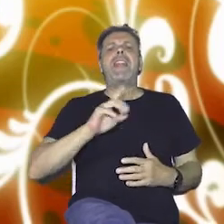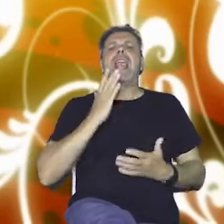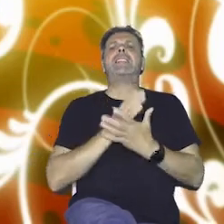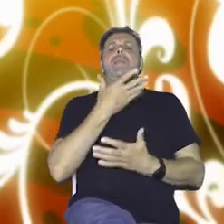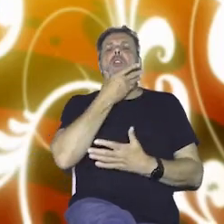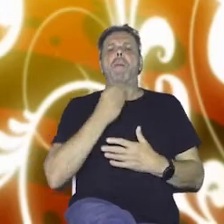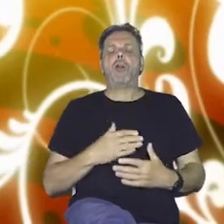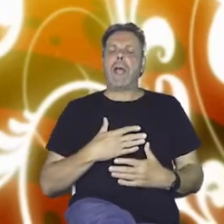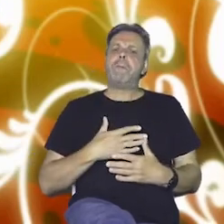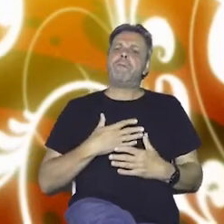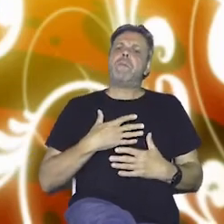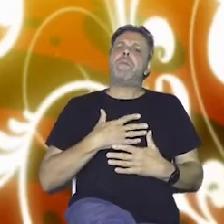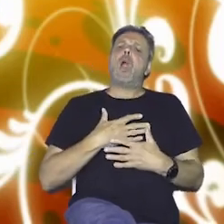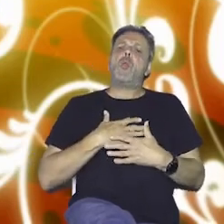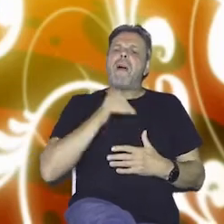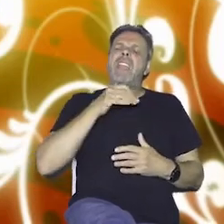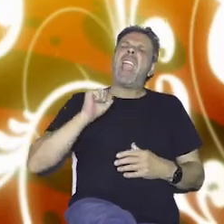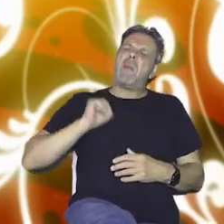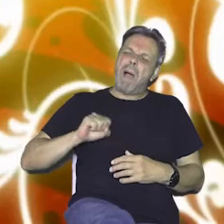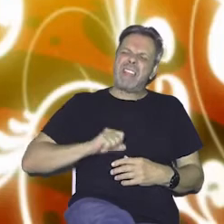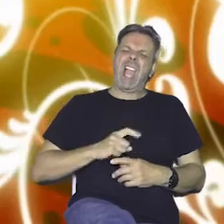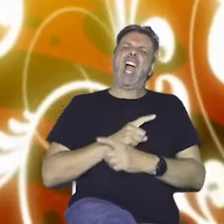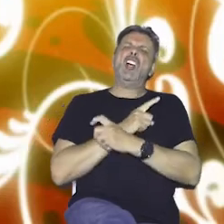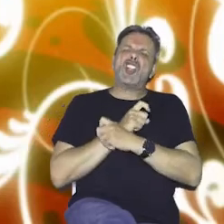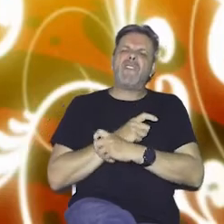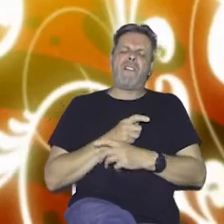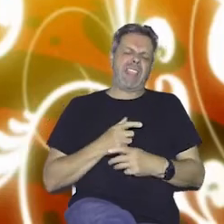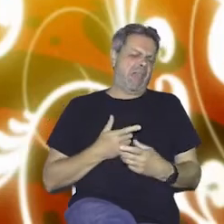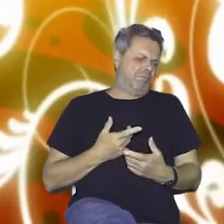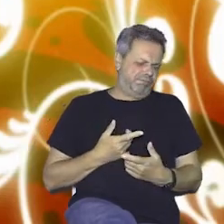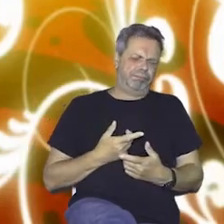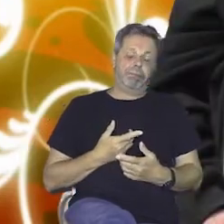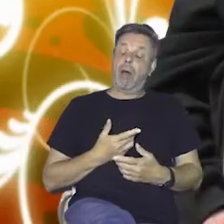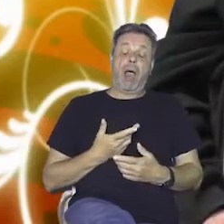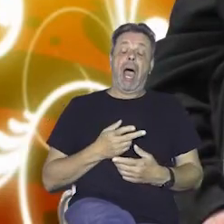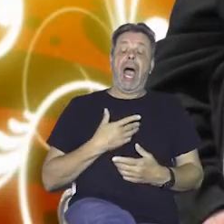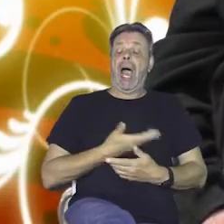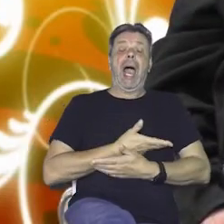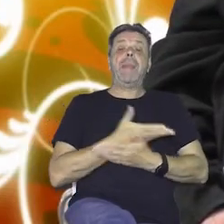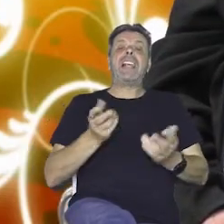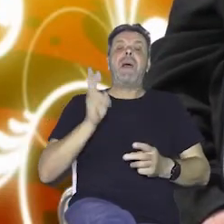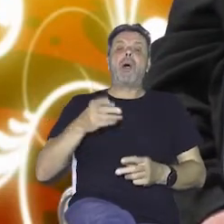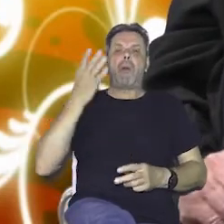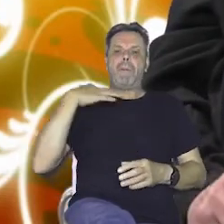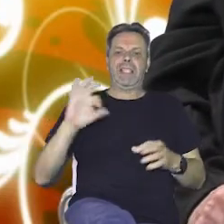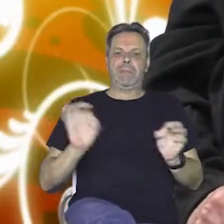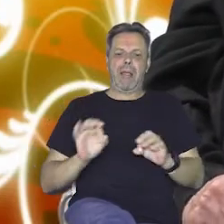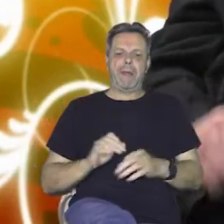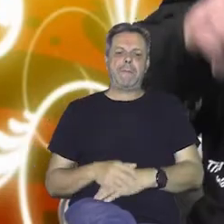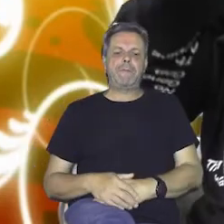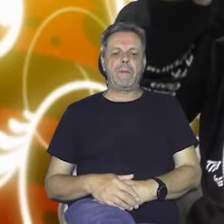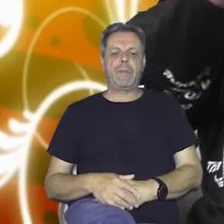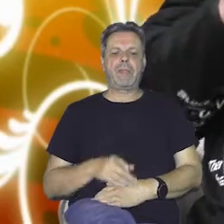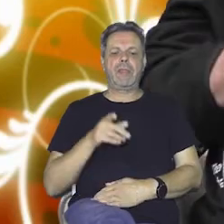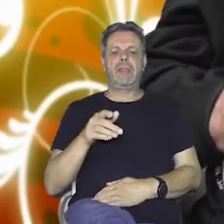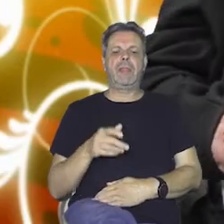ljepota, ljubav je i patnja, da, i žrtvovanje. Na sve moraš biti spreman. Na sve. Na sve. Na sve. To je to. Znači, ti bi